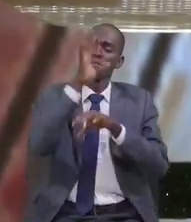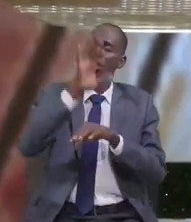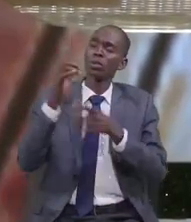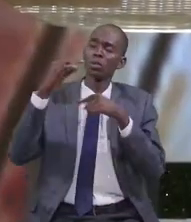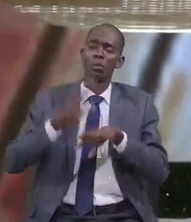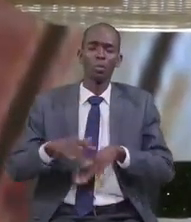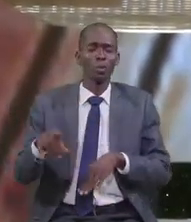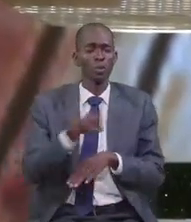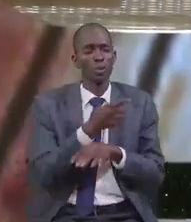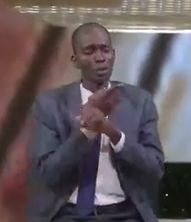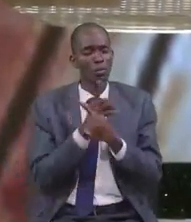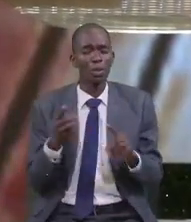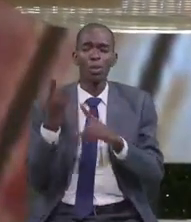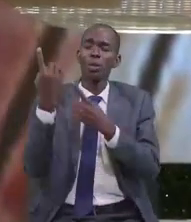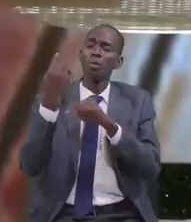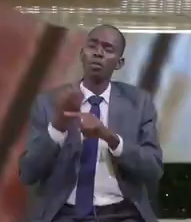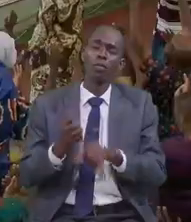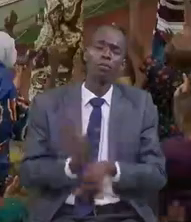délivrance venant du calvaire.